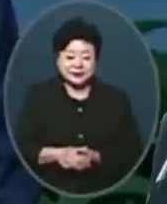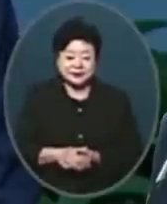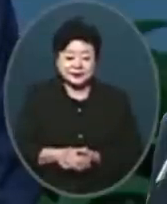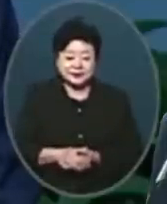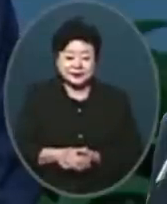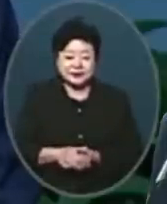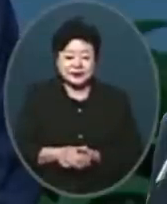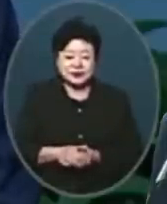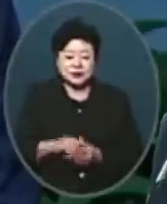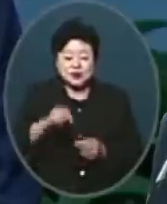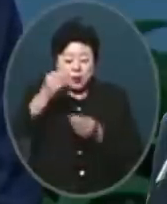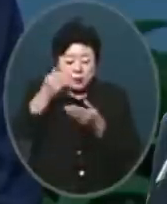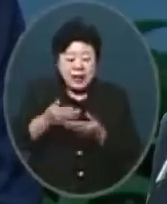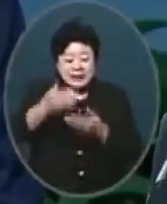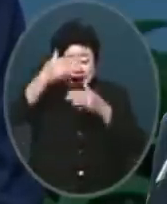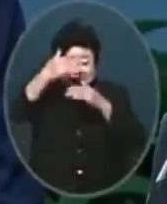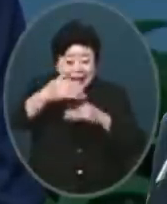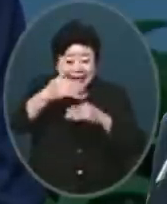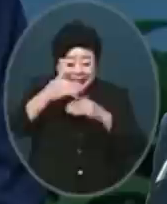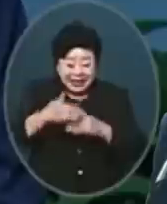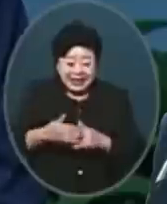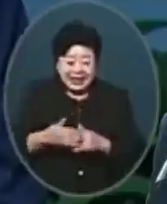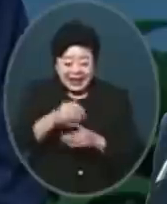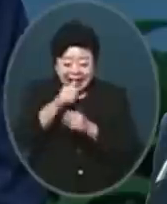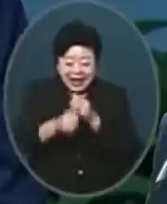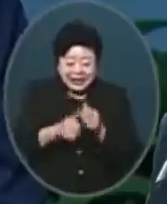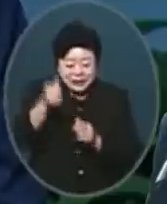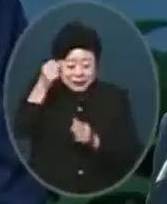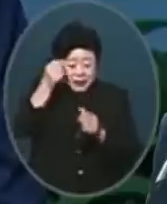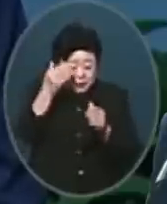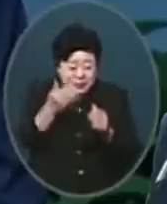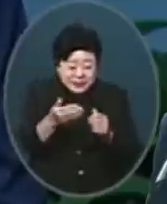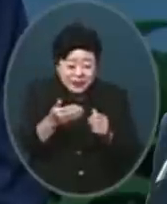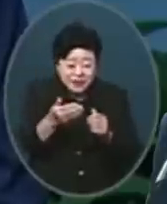그 구원을 받는 단계에 하나님 성령이